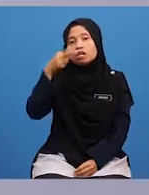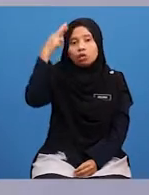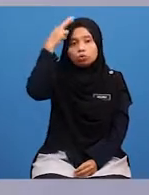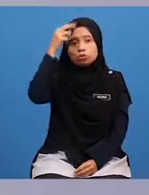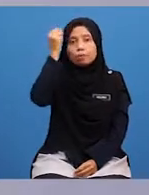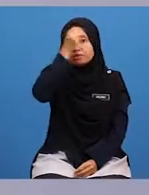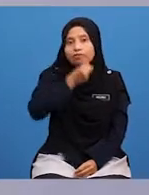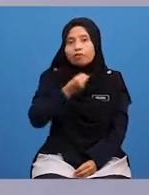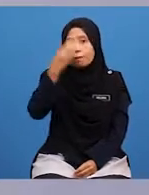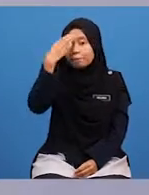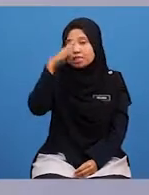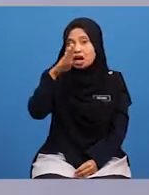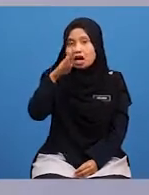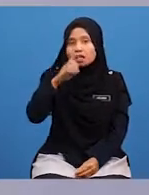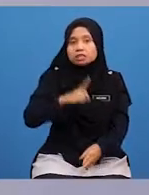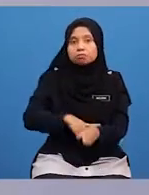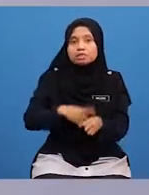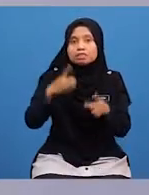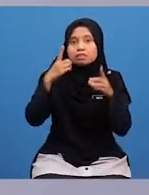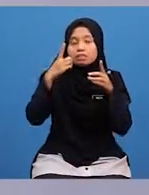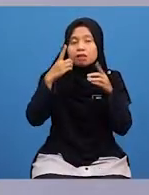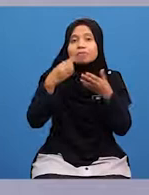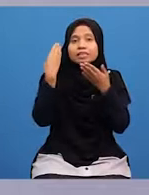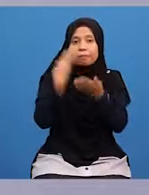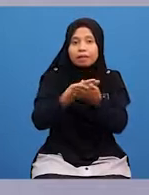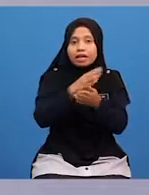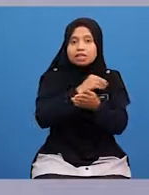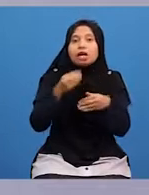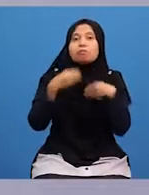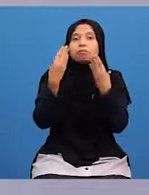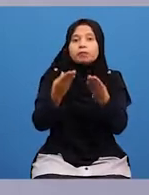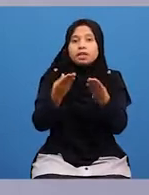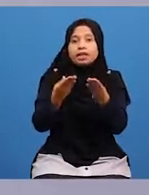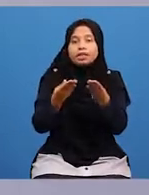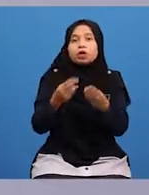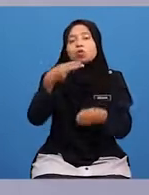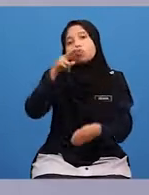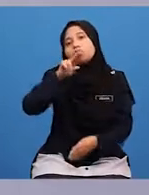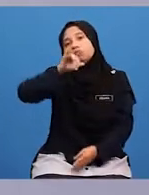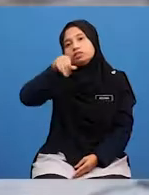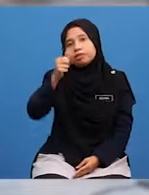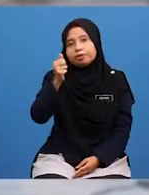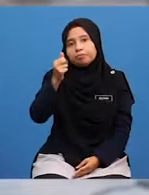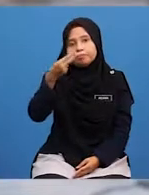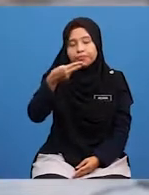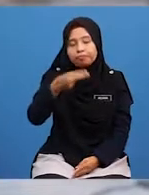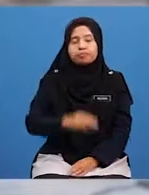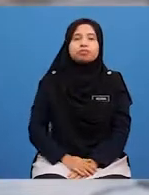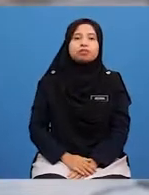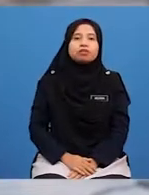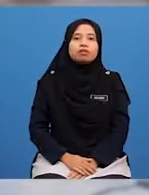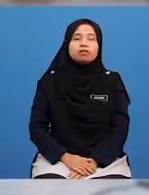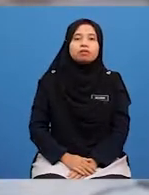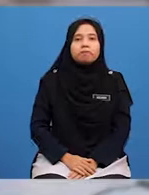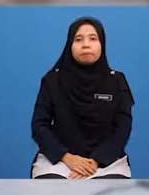bersifat bijaksana semasa berdakwah dan memberi keterangan serta hujah. Murid-murid yang